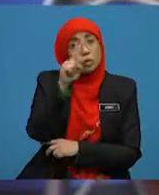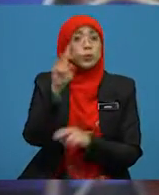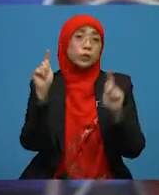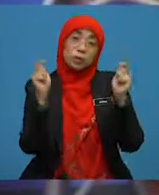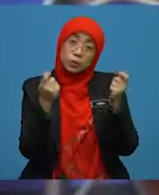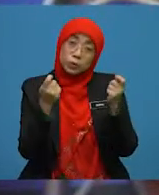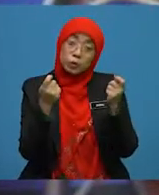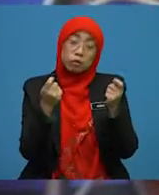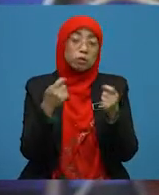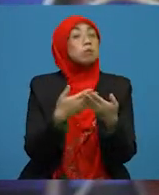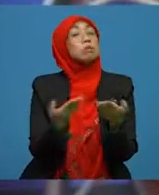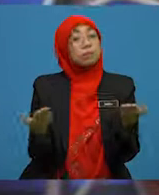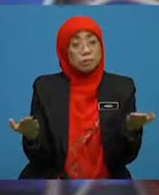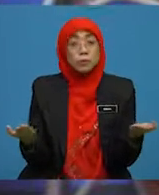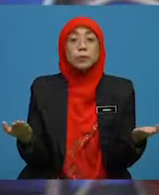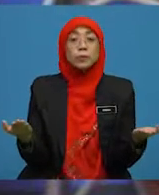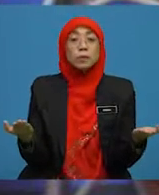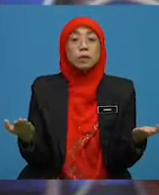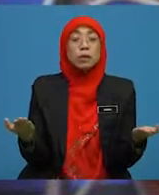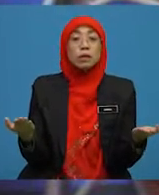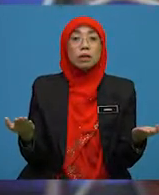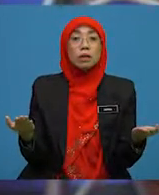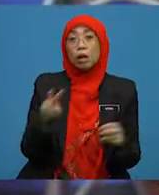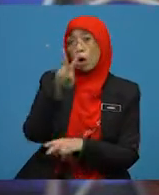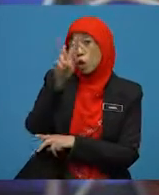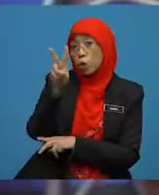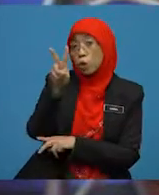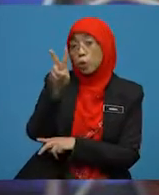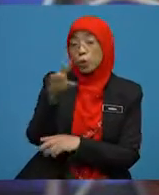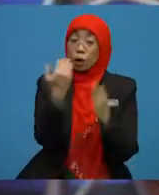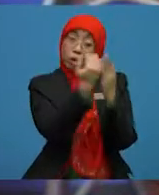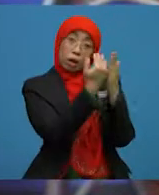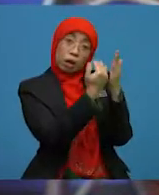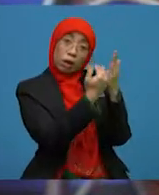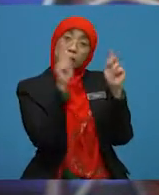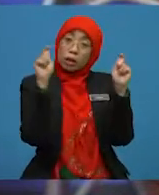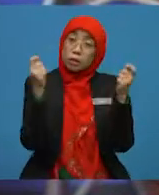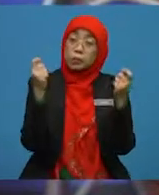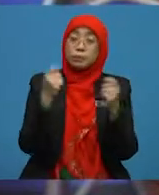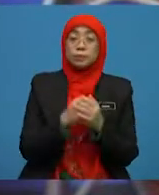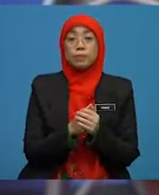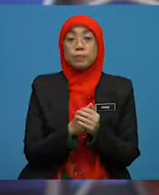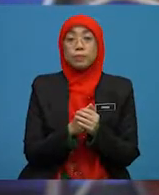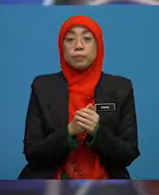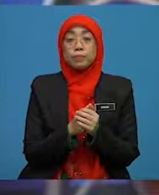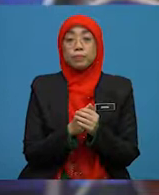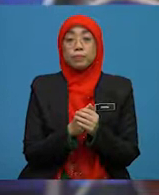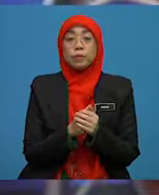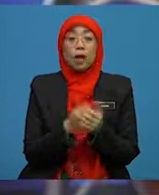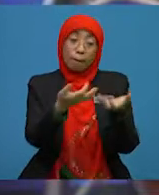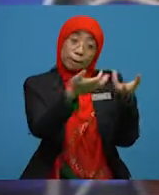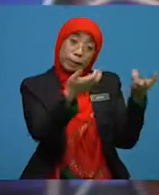ini, para pelajar akan mengikuti dua episod pembelajaran iaitu semantik bahagian